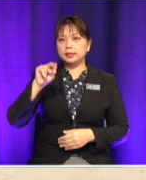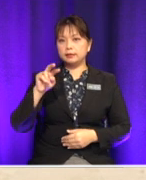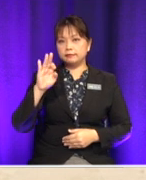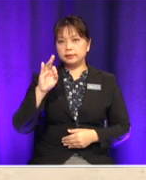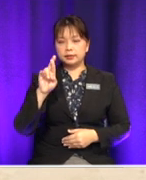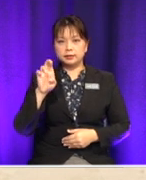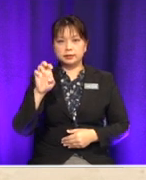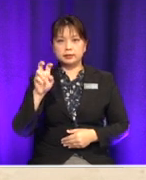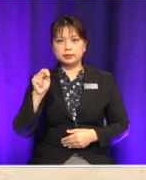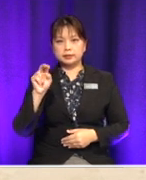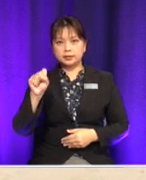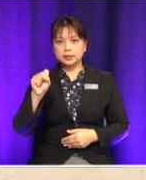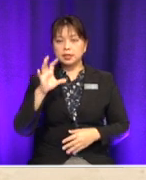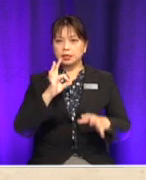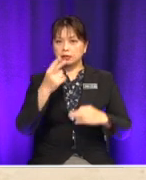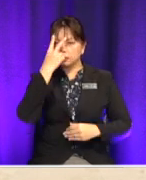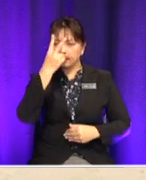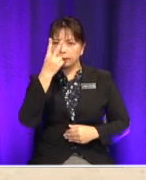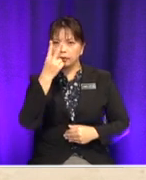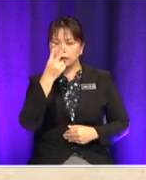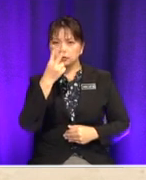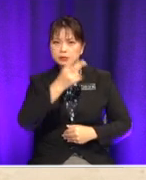gelembung-gelembung gas tanpa wanita